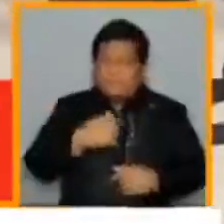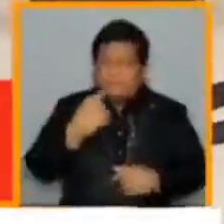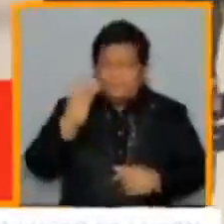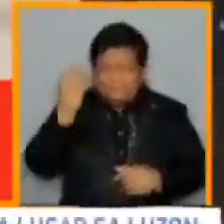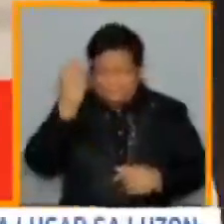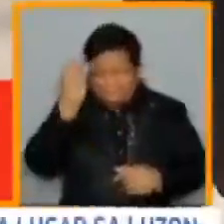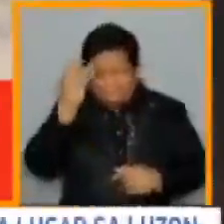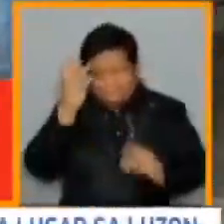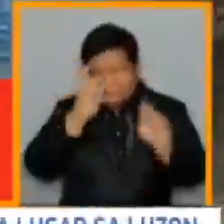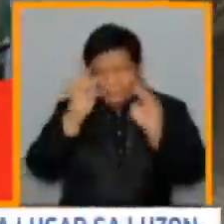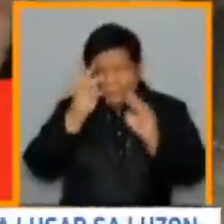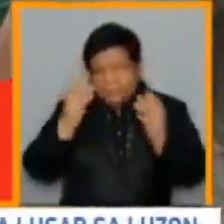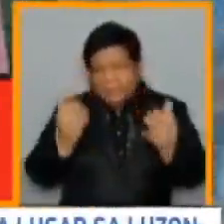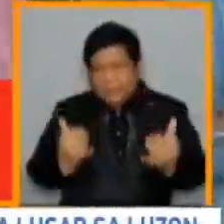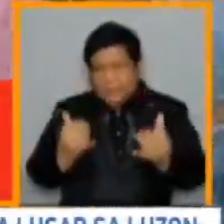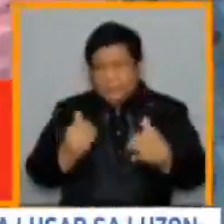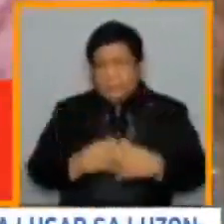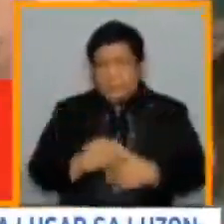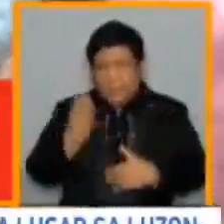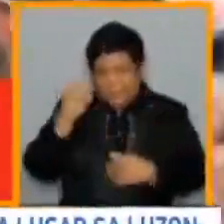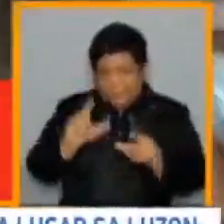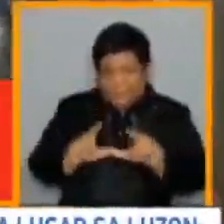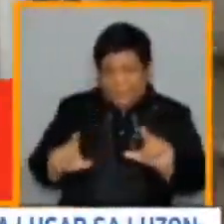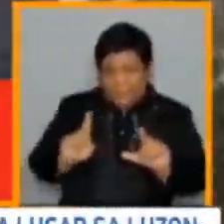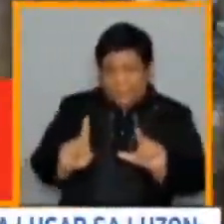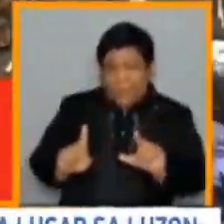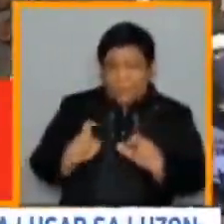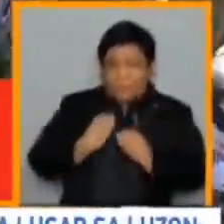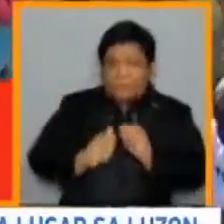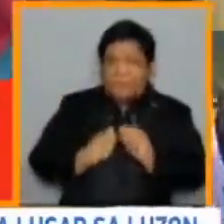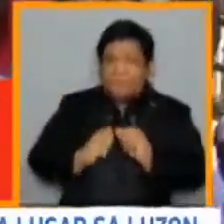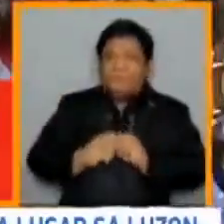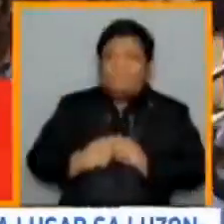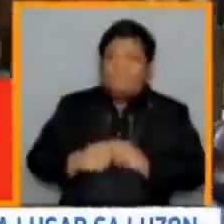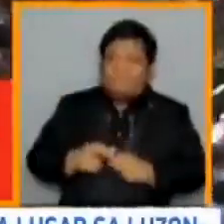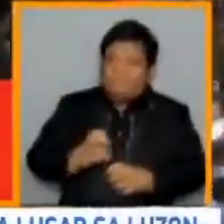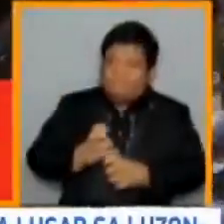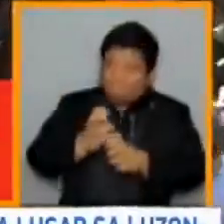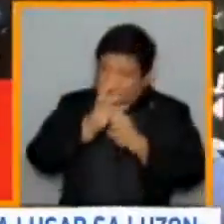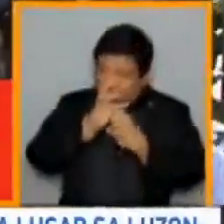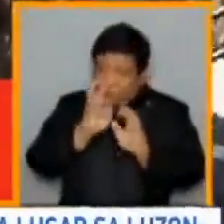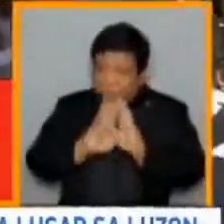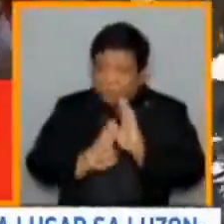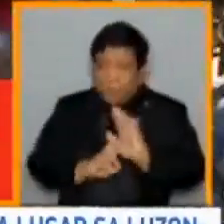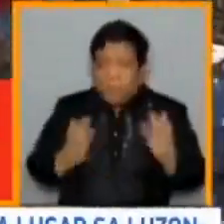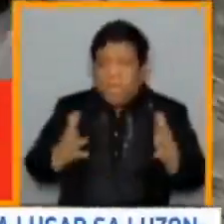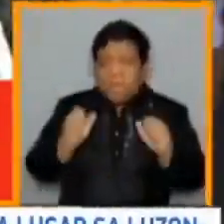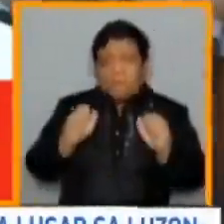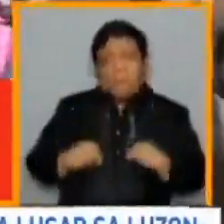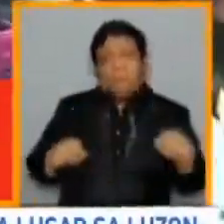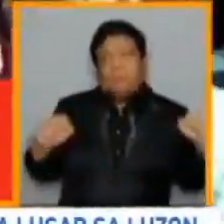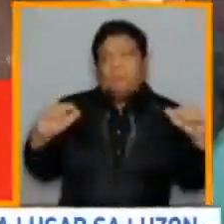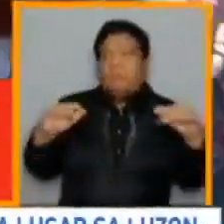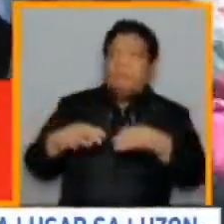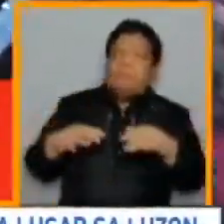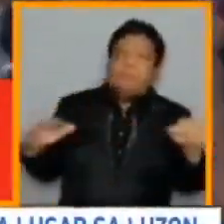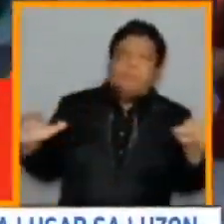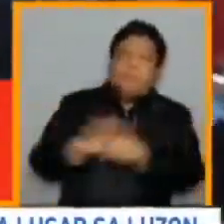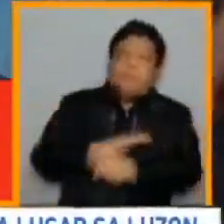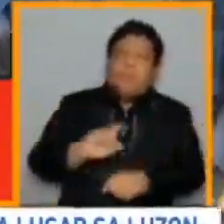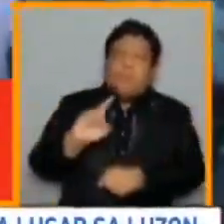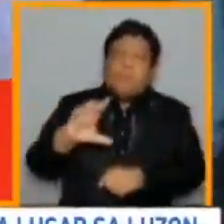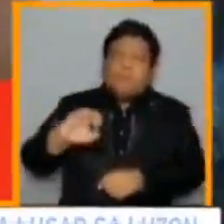sa alert level 1, wala na nga yung capacity restriction. So pwedeng magpunuan or 100% capacity ang isang rally o isang